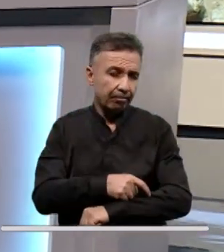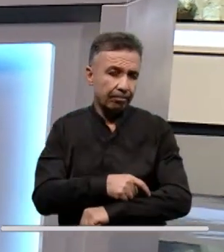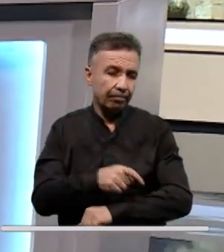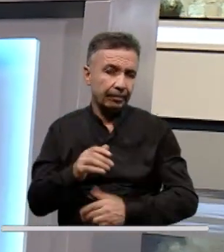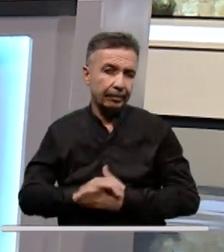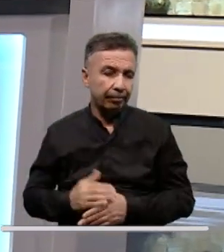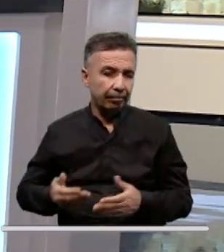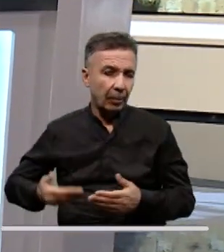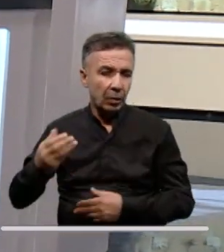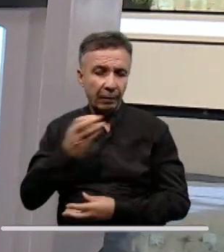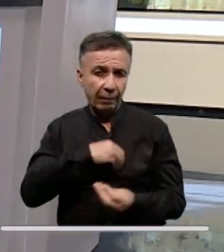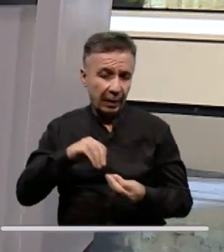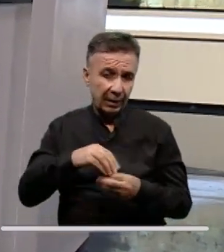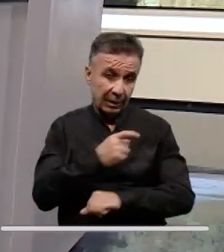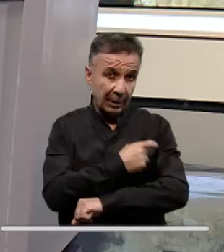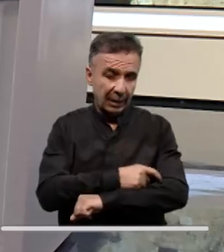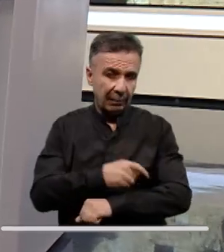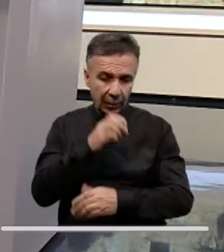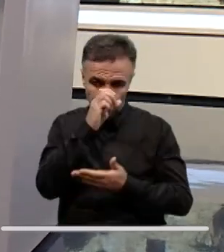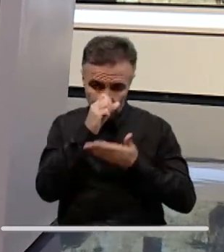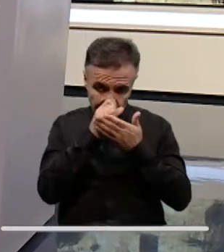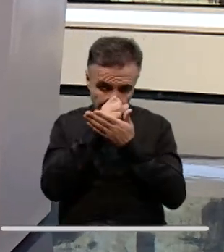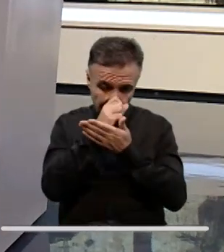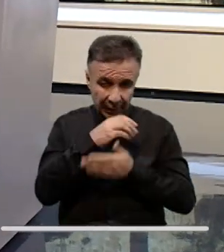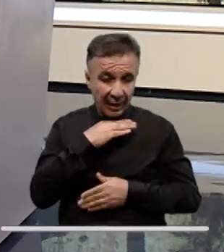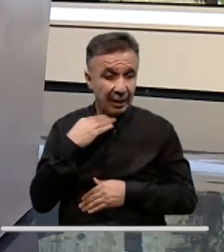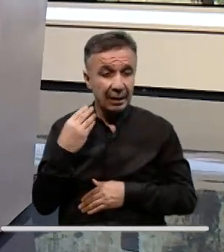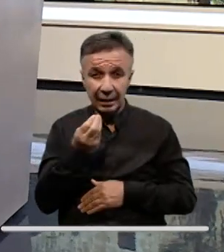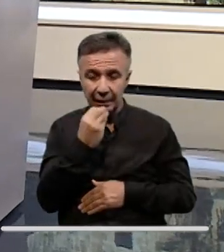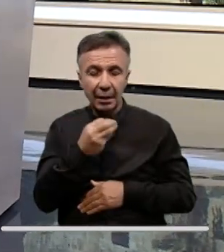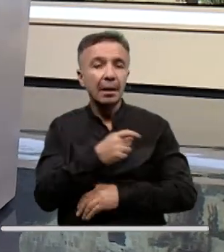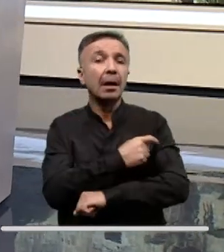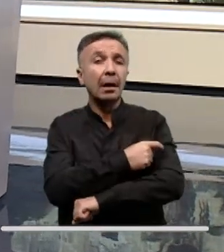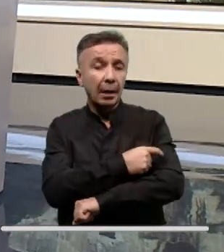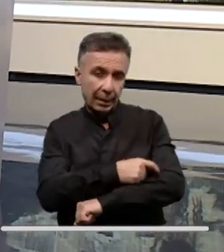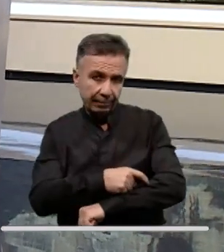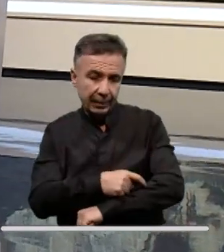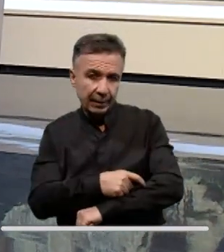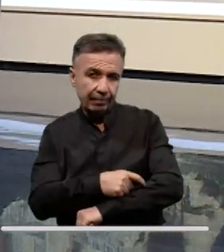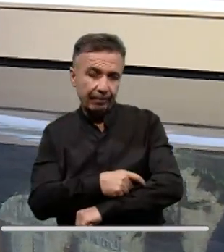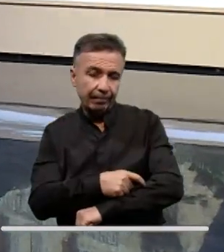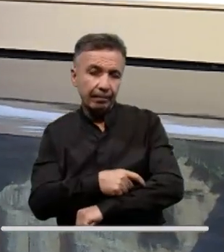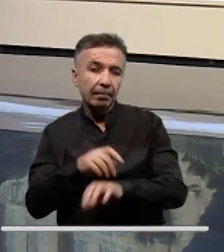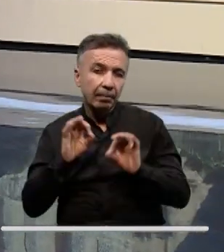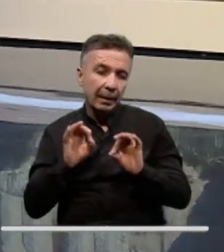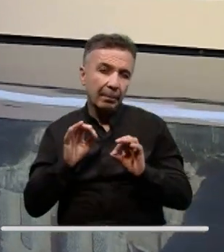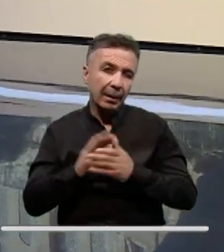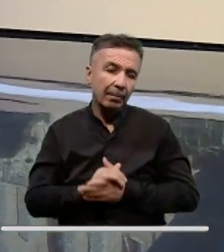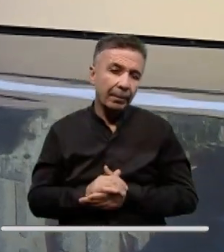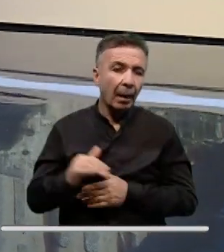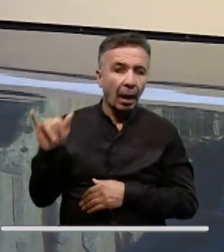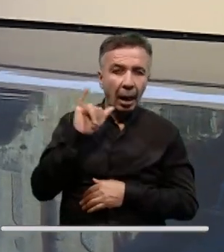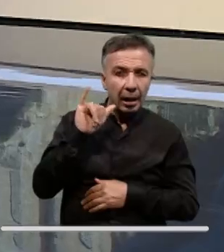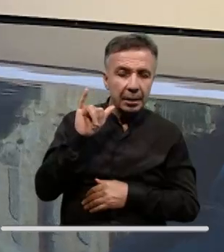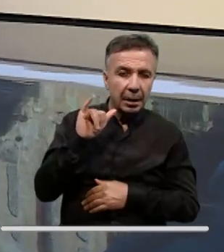anlattık faiz haramdır domuz etini yemek haramdır şimdi Eee içki diye